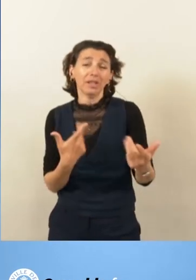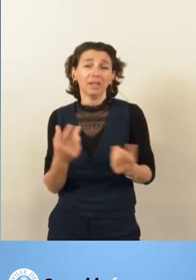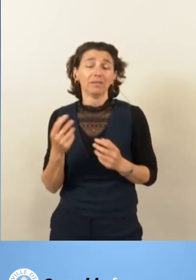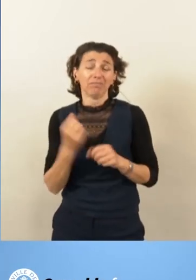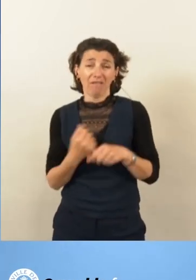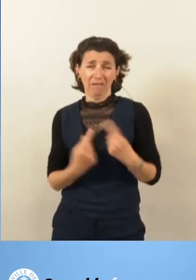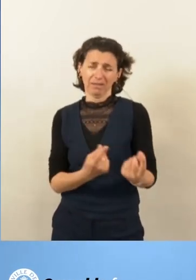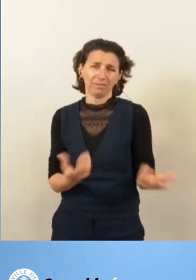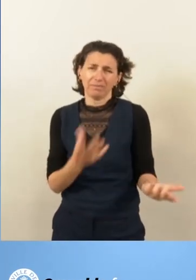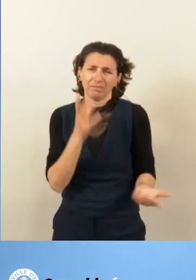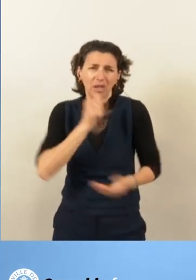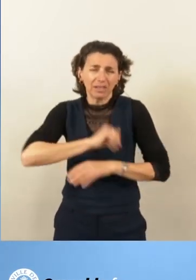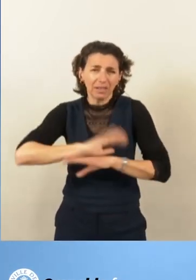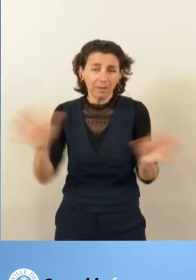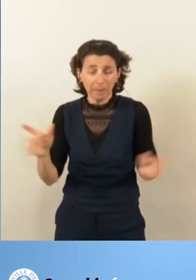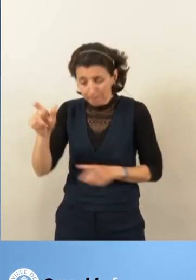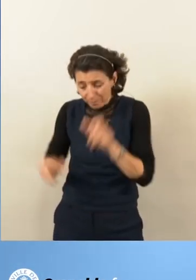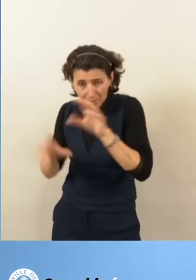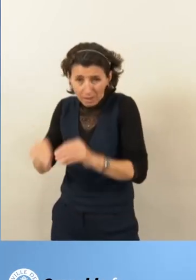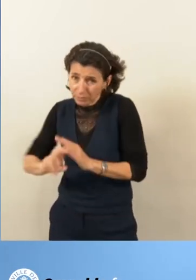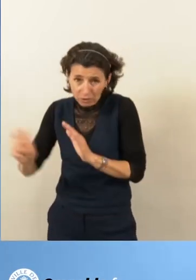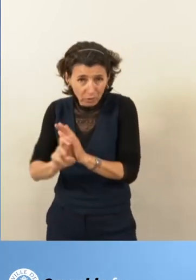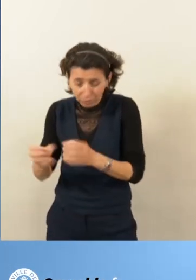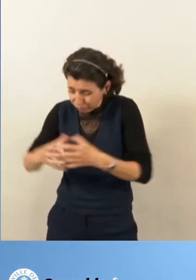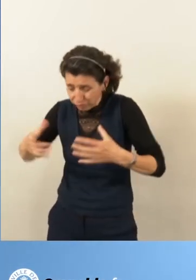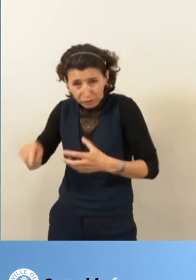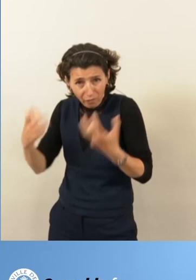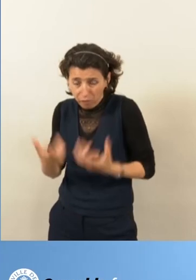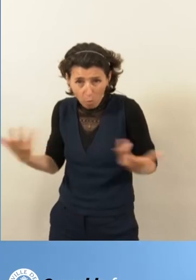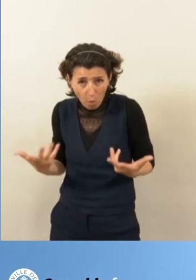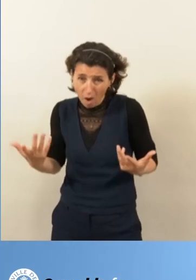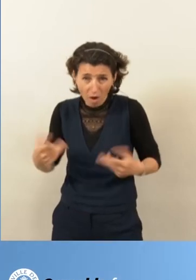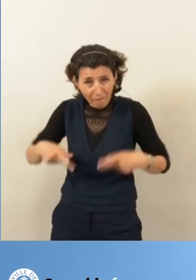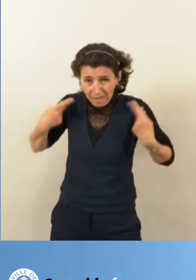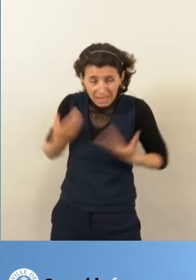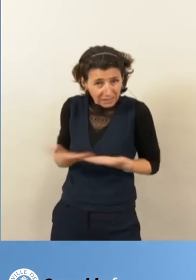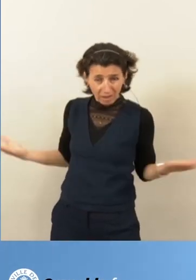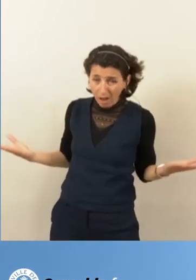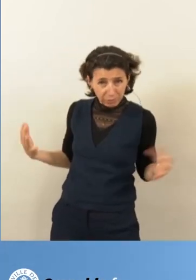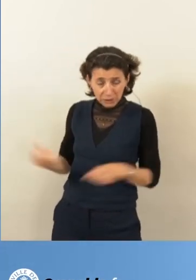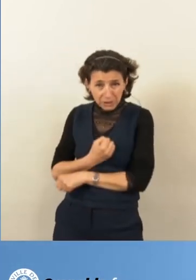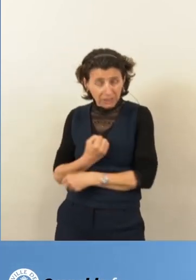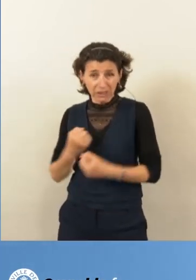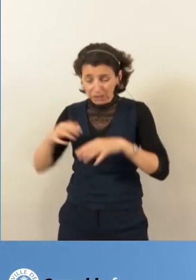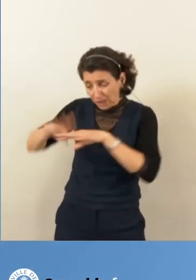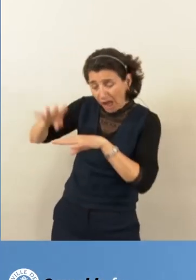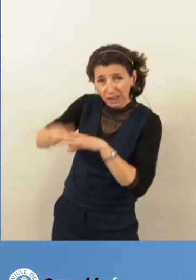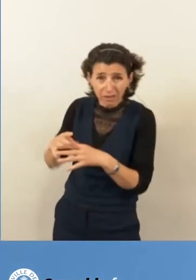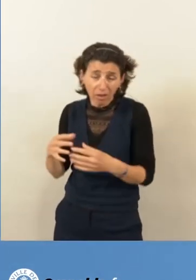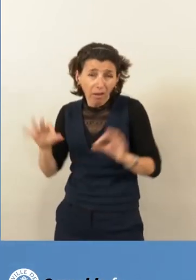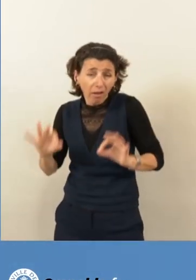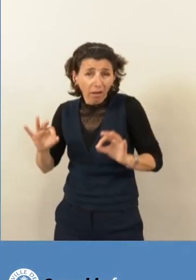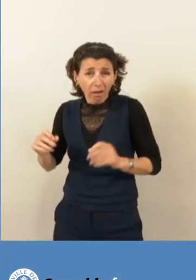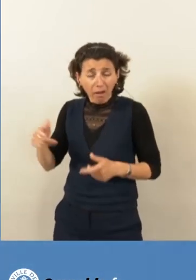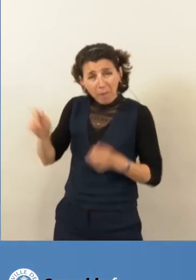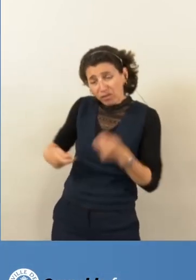grande majorité de ces grenobles lois veulent simplement vivre tranquillement dans leur quartier veulent que l'on débarrasse des dealers veulent